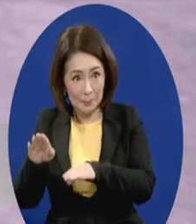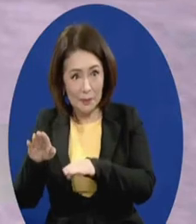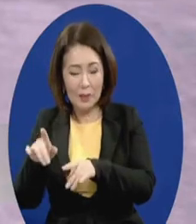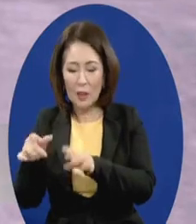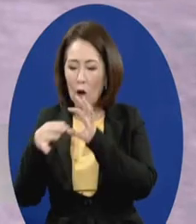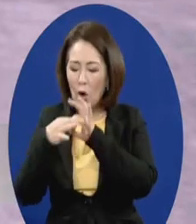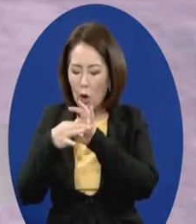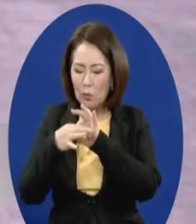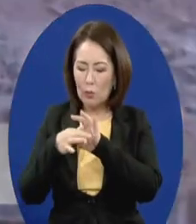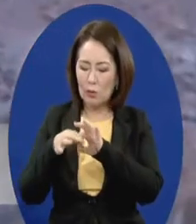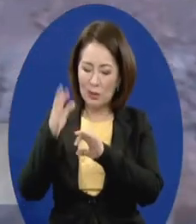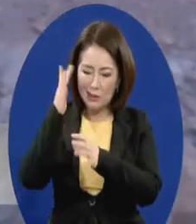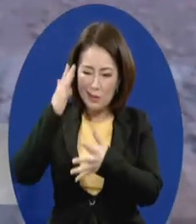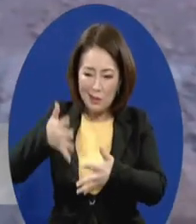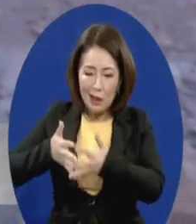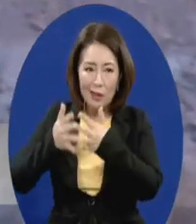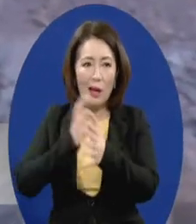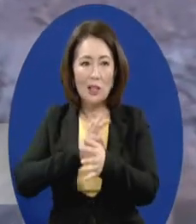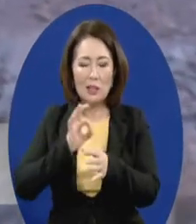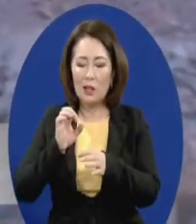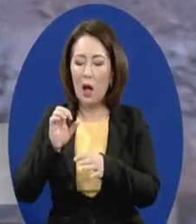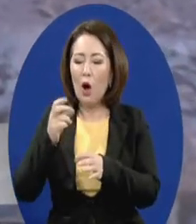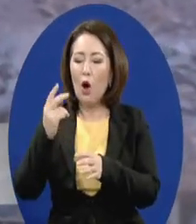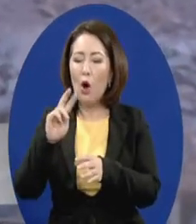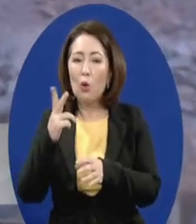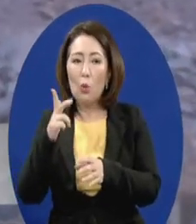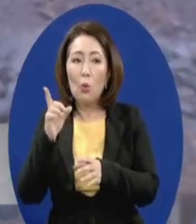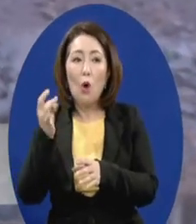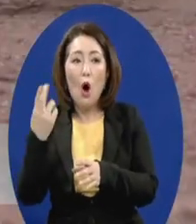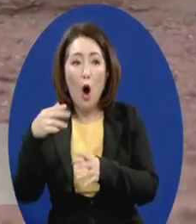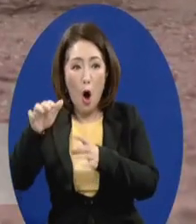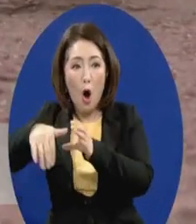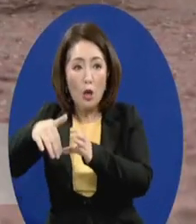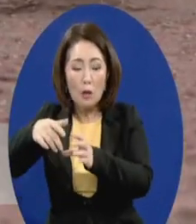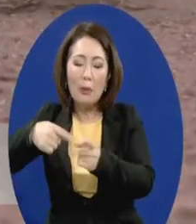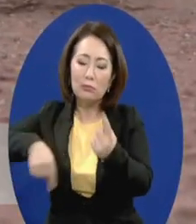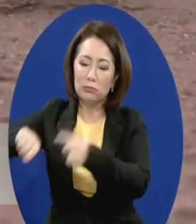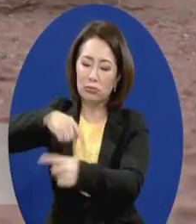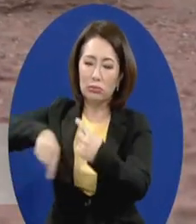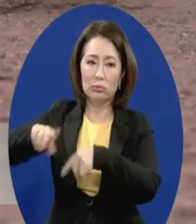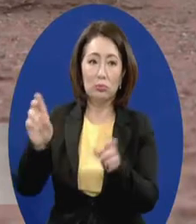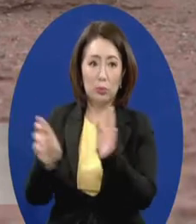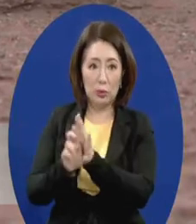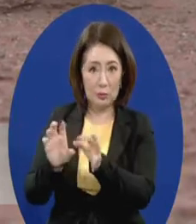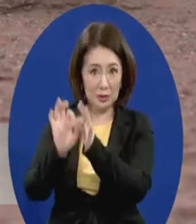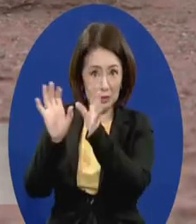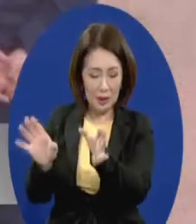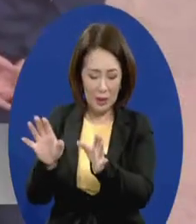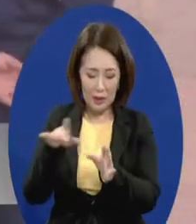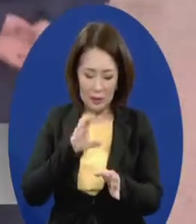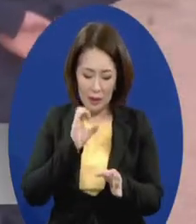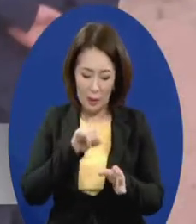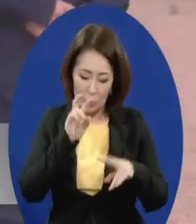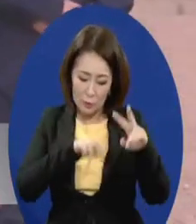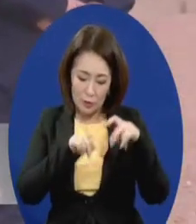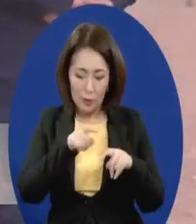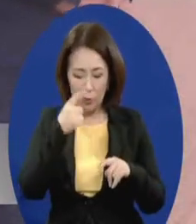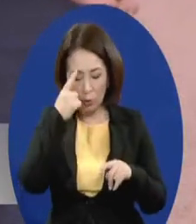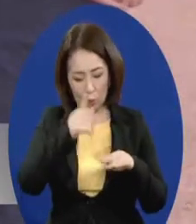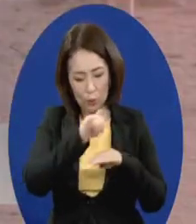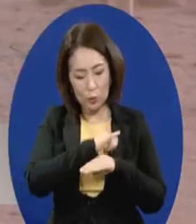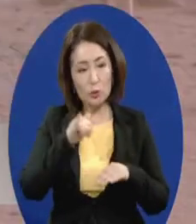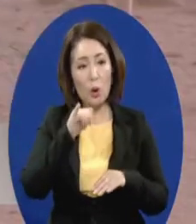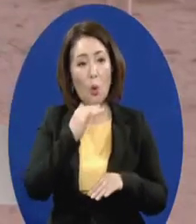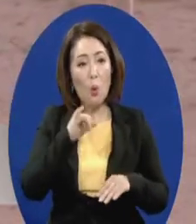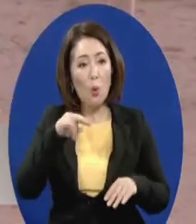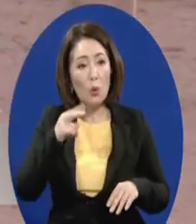дагаад стратегийн ач холбогдол бүхий 23 орд эдийн засгийн эргэлтэнд орох боломж нээгдэх юм. Салбарын судлаачдын үзэж байгаагаар Монгол улсын уулуурхаан салбарт